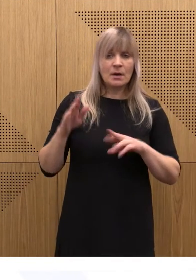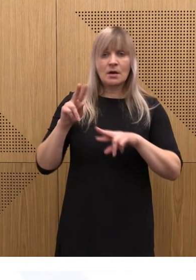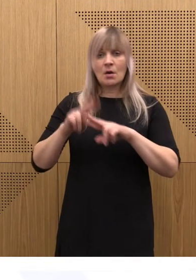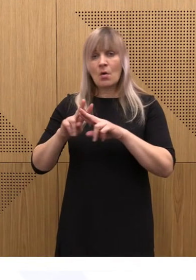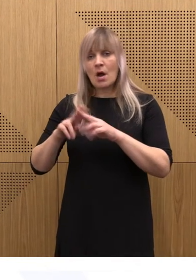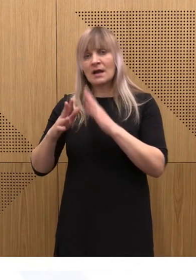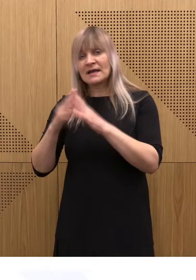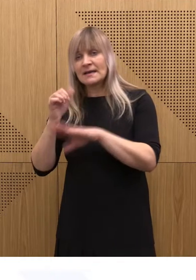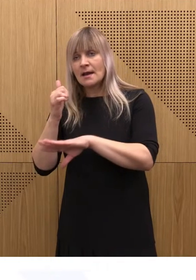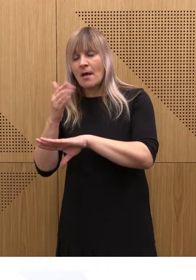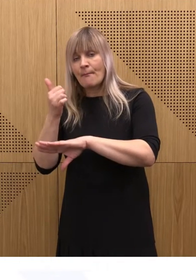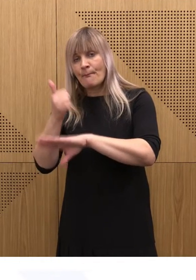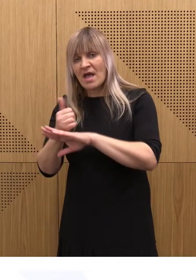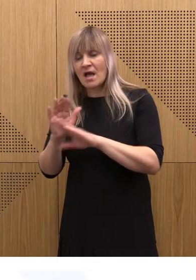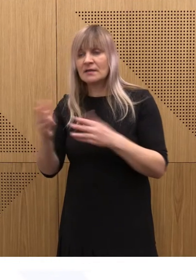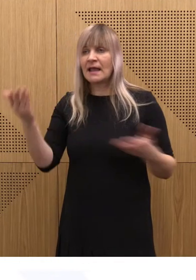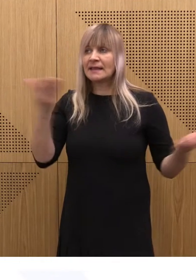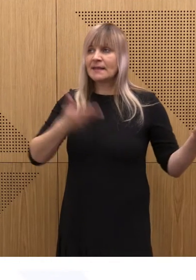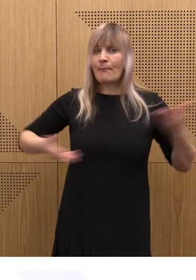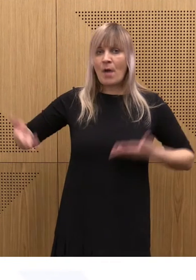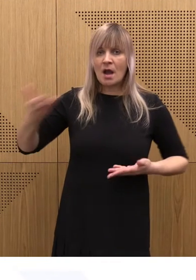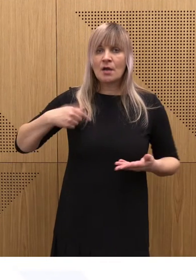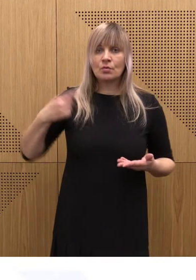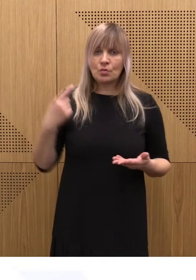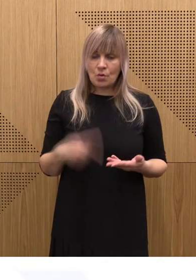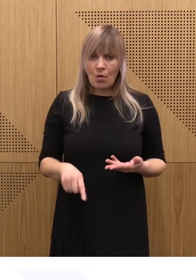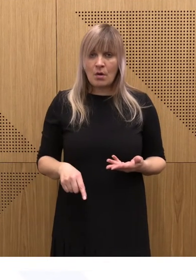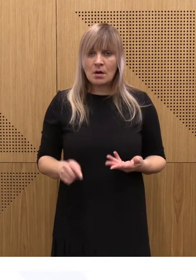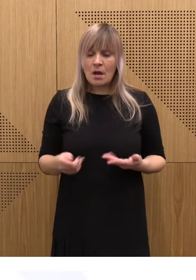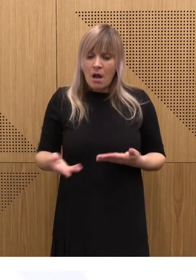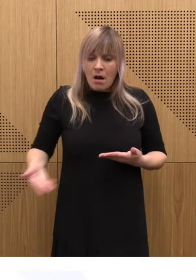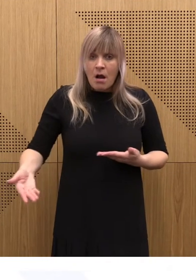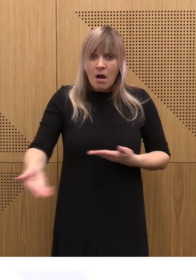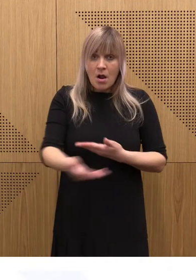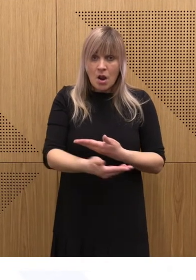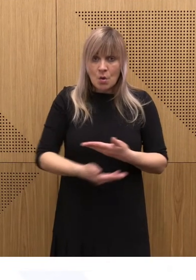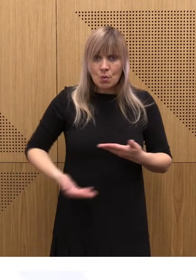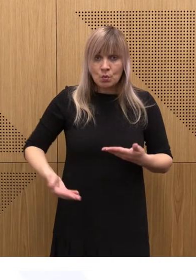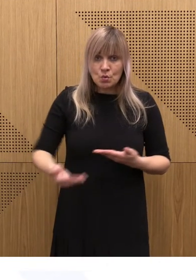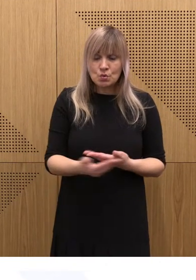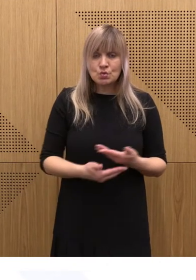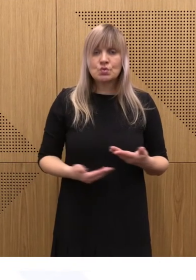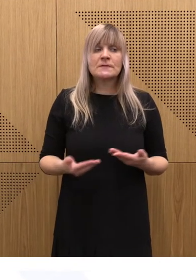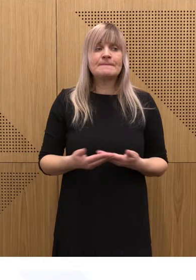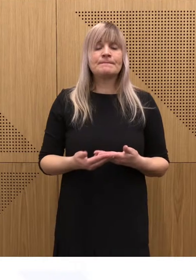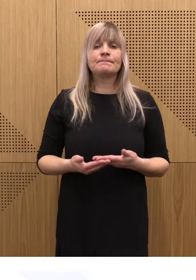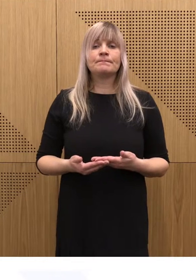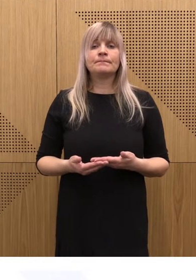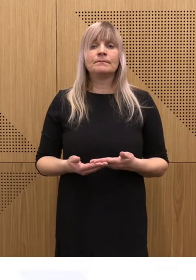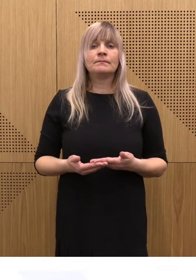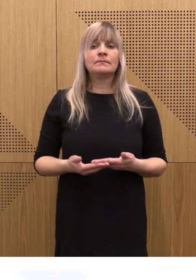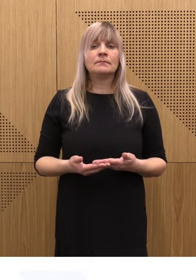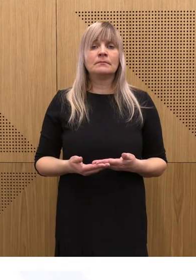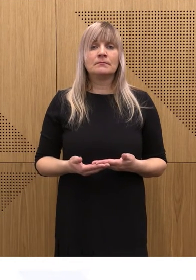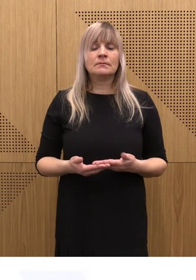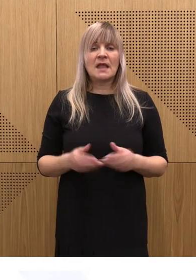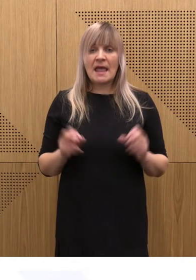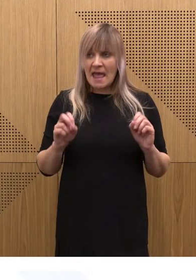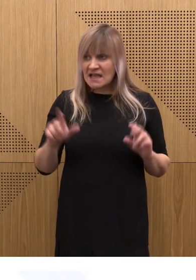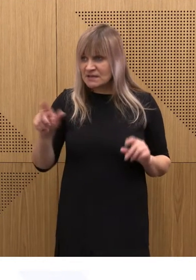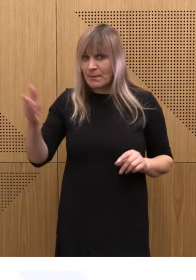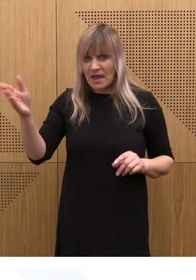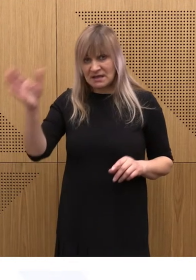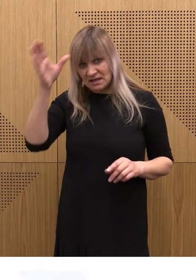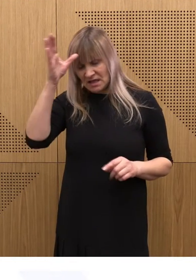omavalitsustelt, linnapeadelt ja nii edasi. Ja kindlasti eks alus, millest me lähtume, on ju endiselt eksperdid